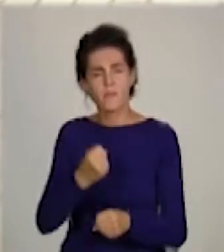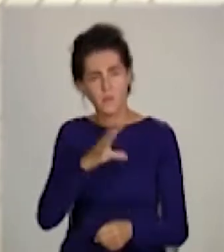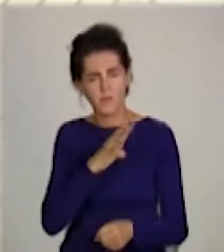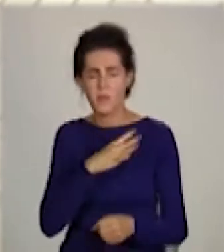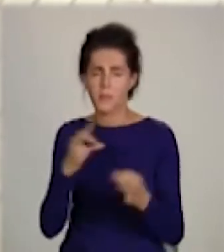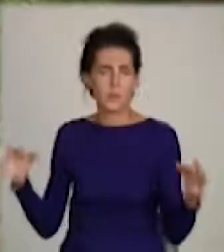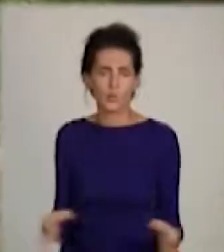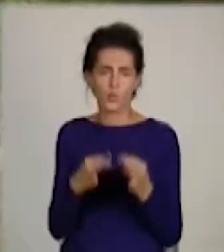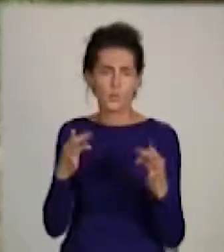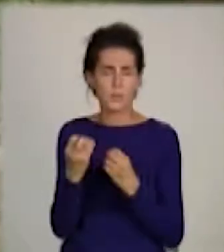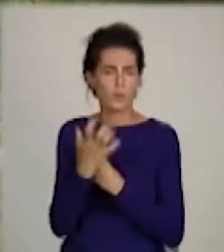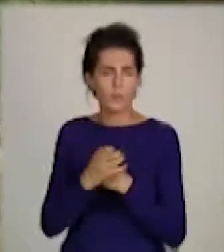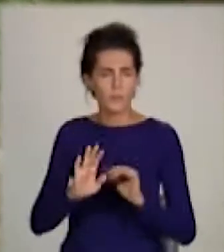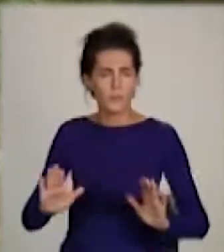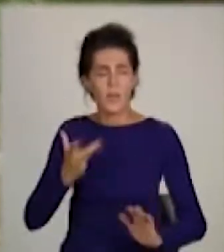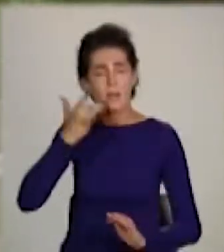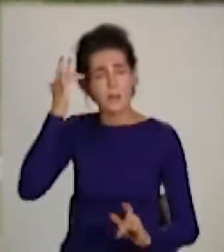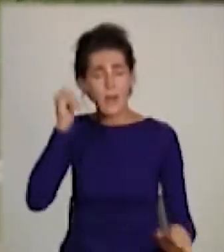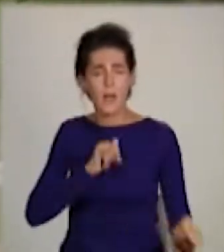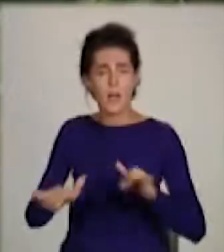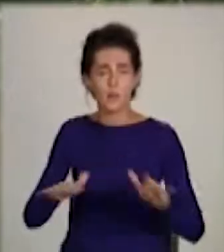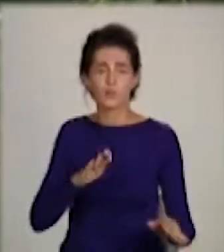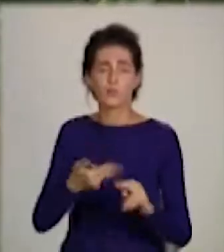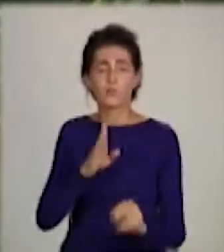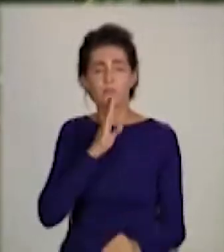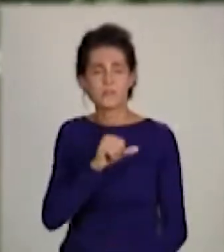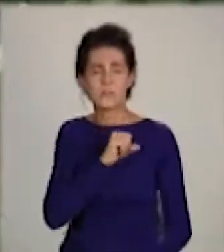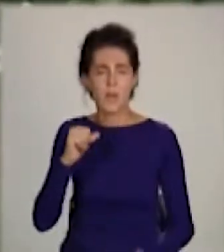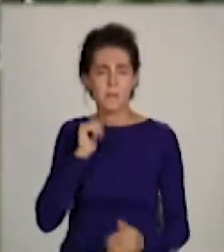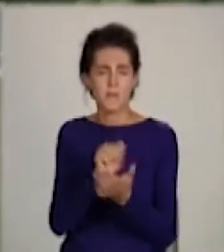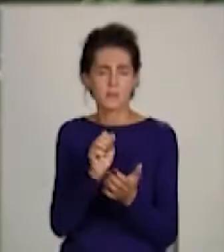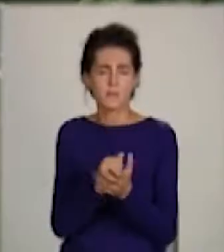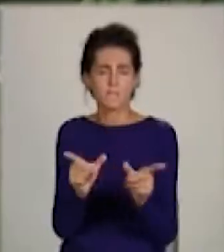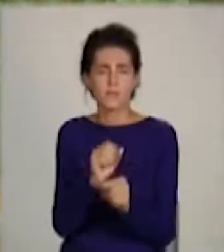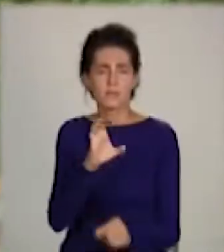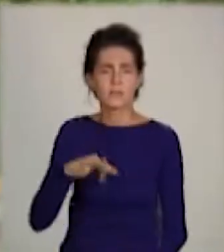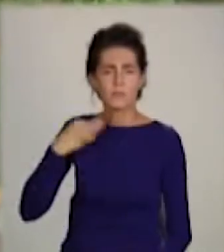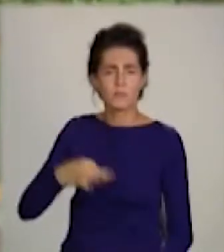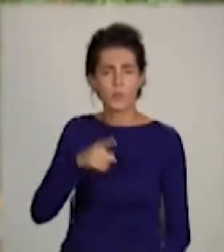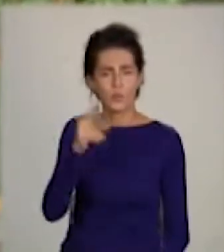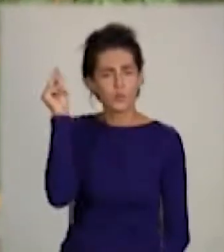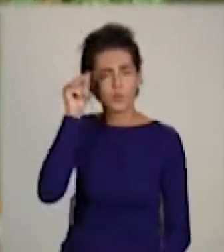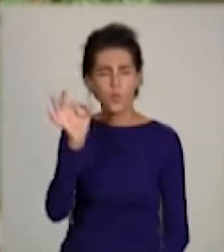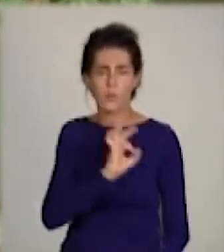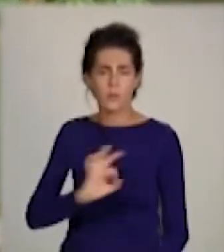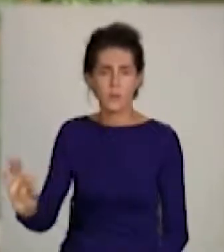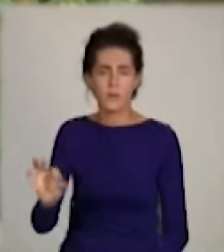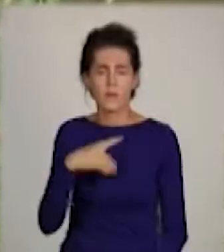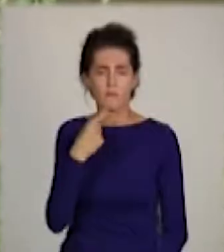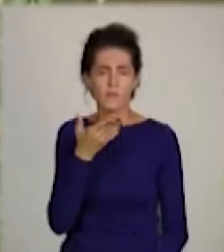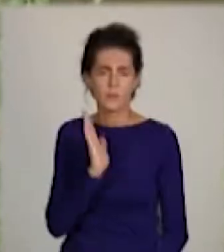ніколи не було. На літніх канікулах пані Світлана самотужки займалася і сином. Він відмінник. Оцінки стимулюють